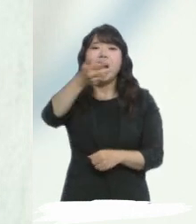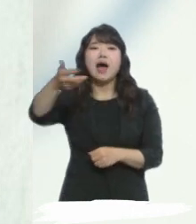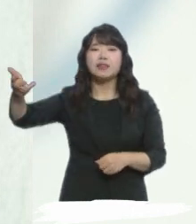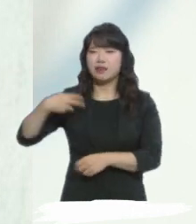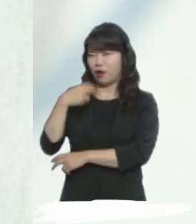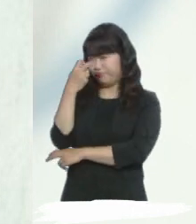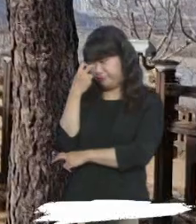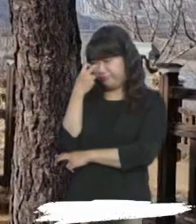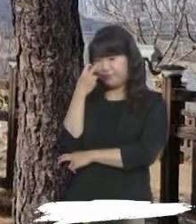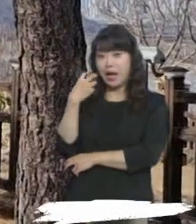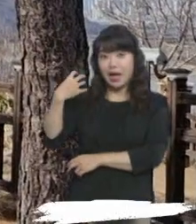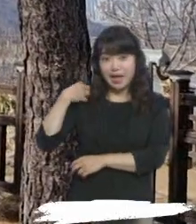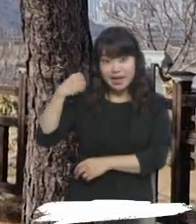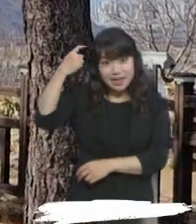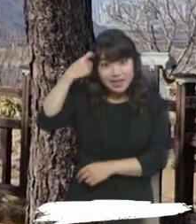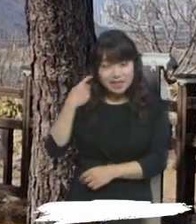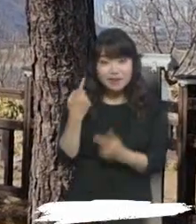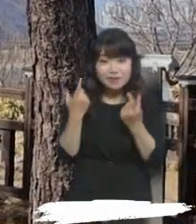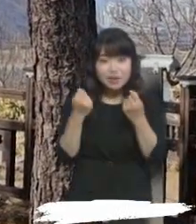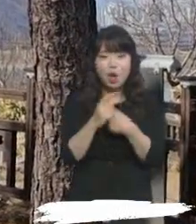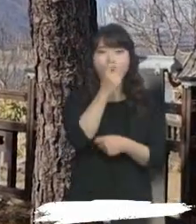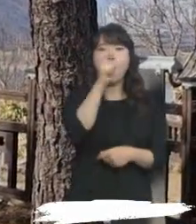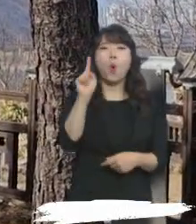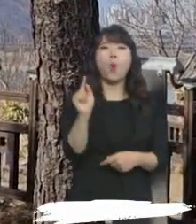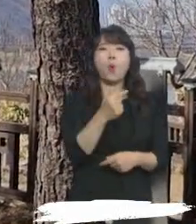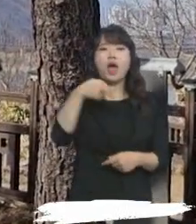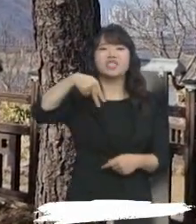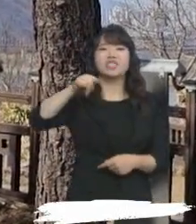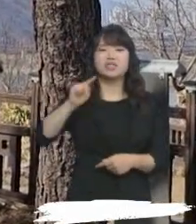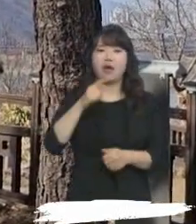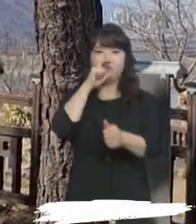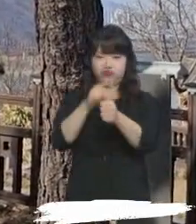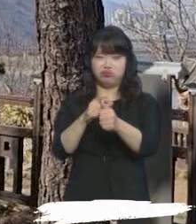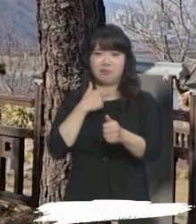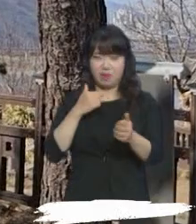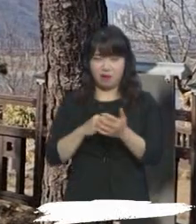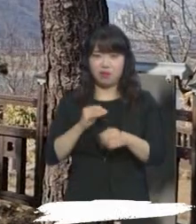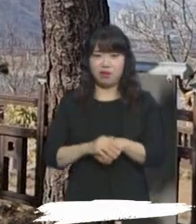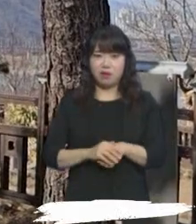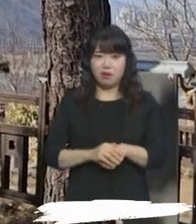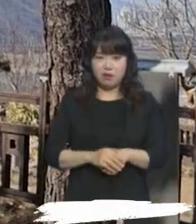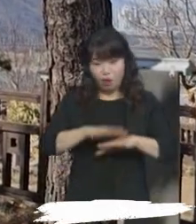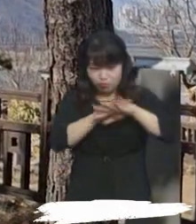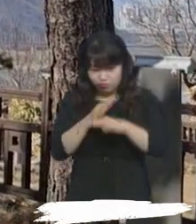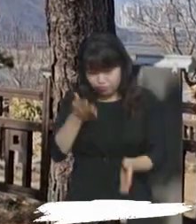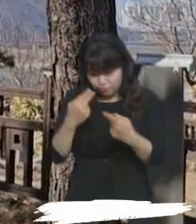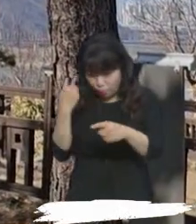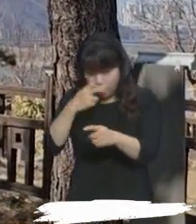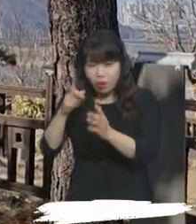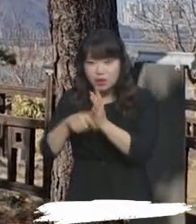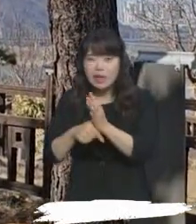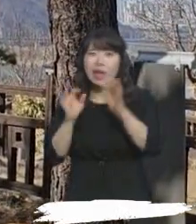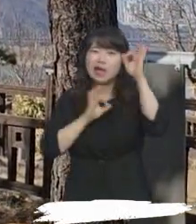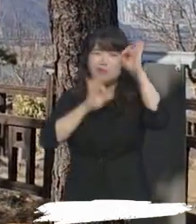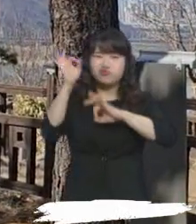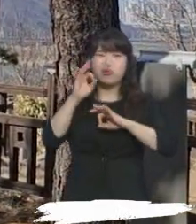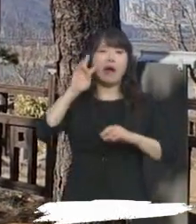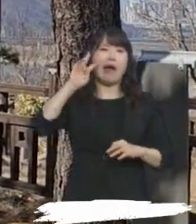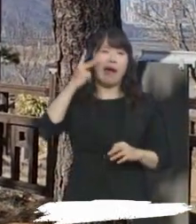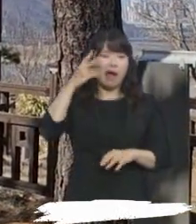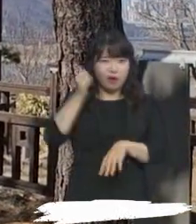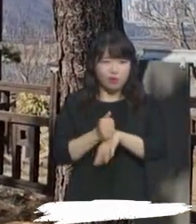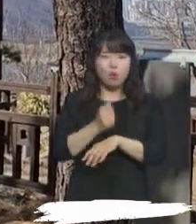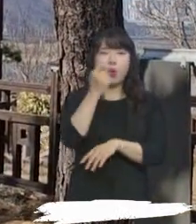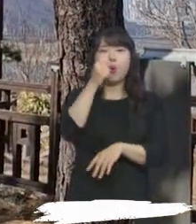지키는 관문 같은 곳이어서 관산이라 불렀는데 유적을 조사하는 과정에서 착오하여 궁산으로